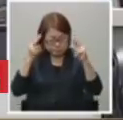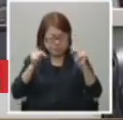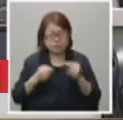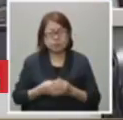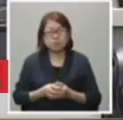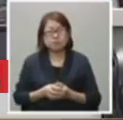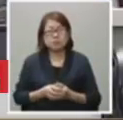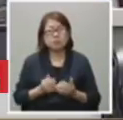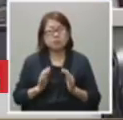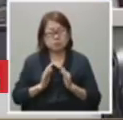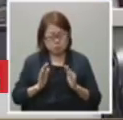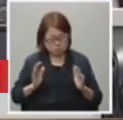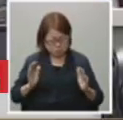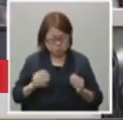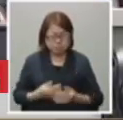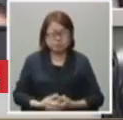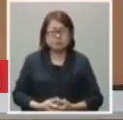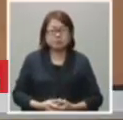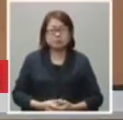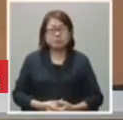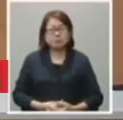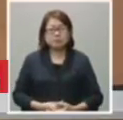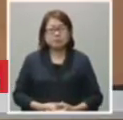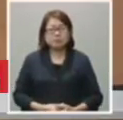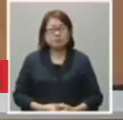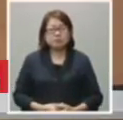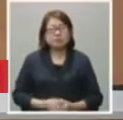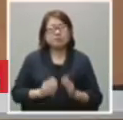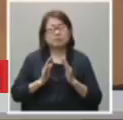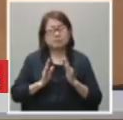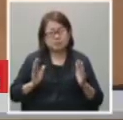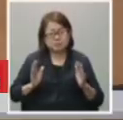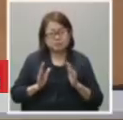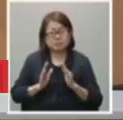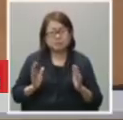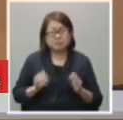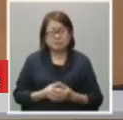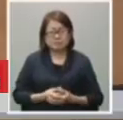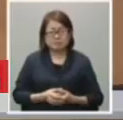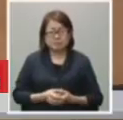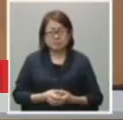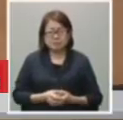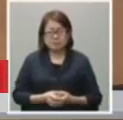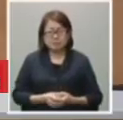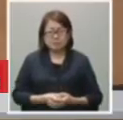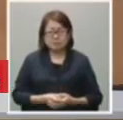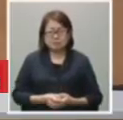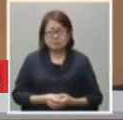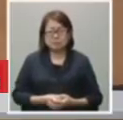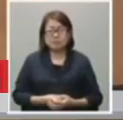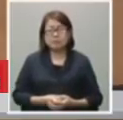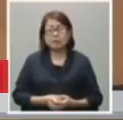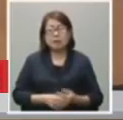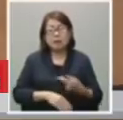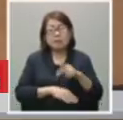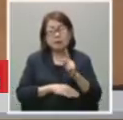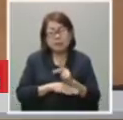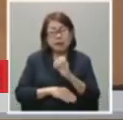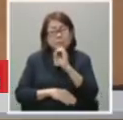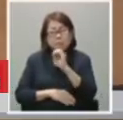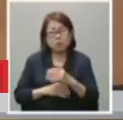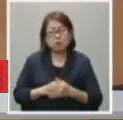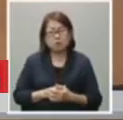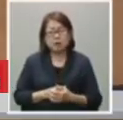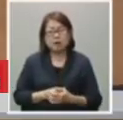งนี้ขอขอบพระคุณท่านประธานครับ ขอบคุณครับท่านสมาชิกครับพอดีท่าน